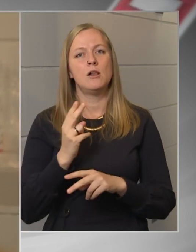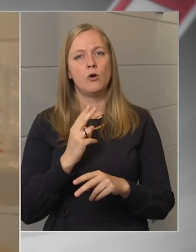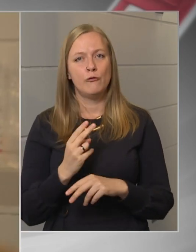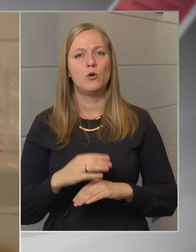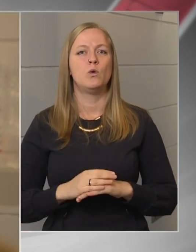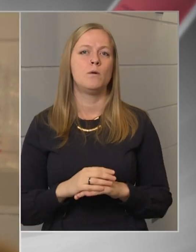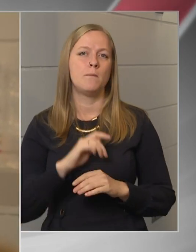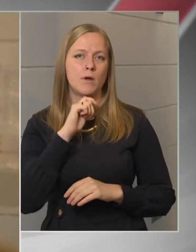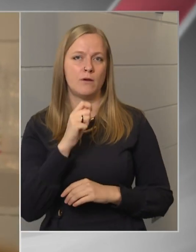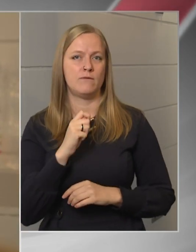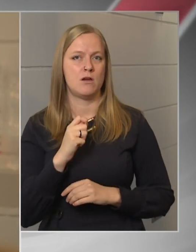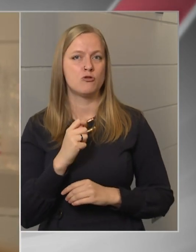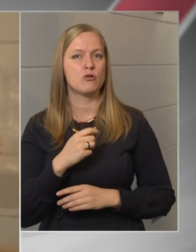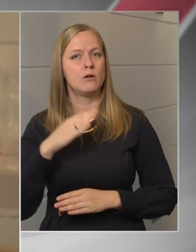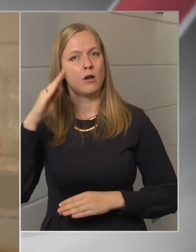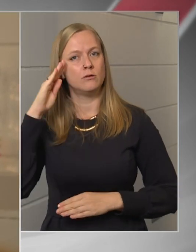fős katona volt Horthy Miklós?